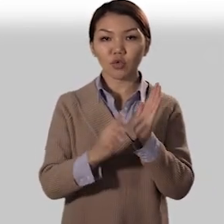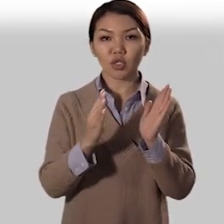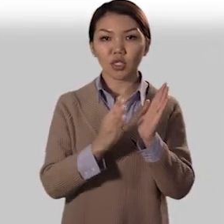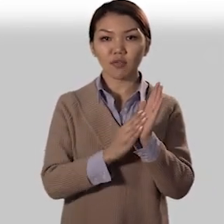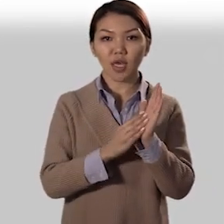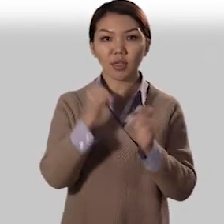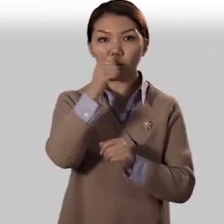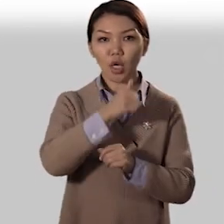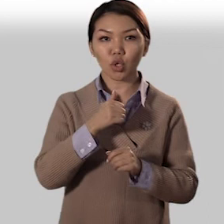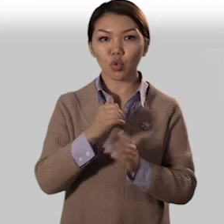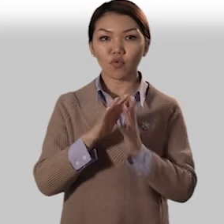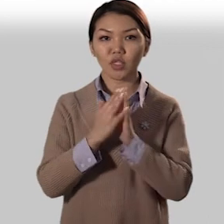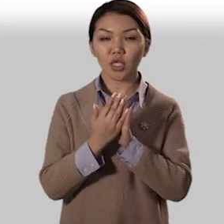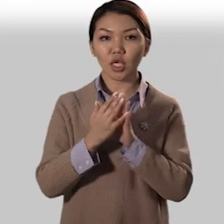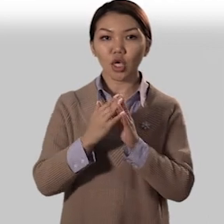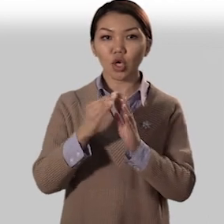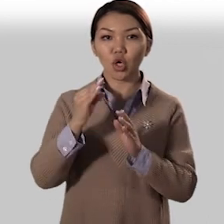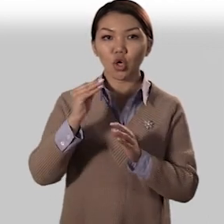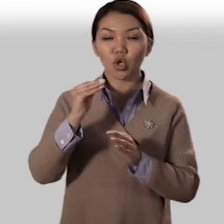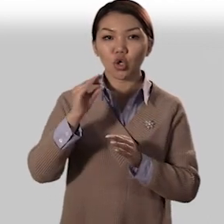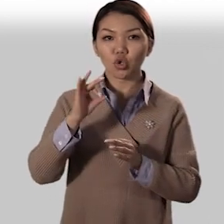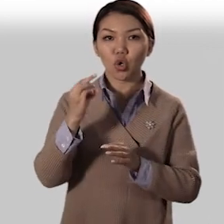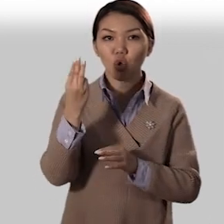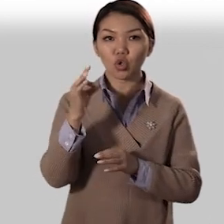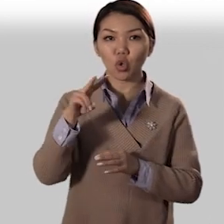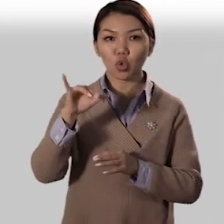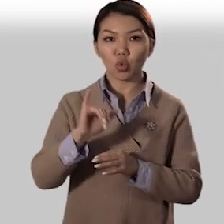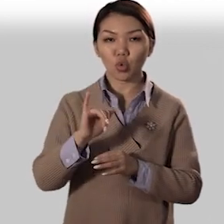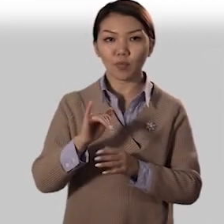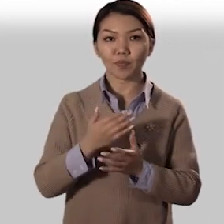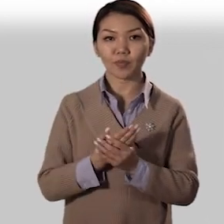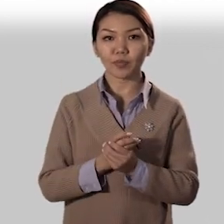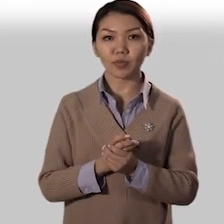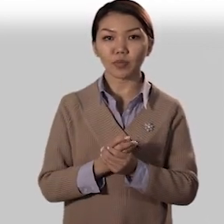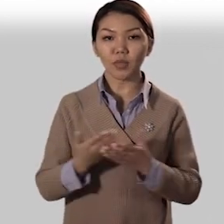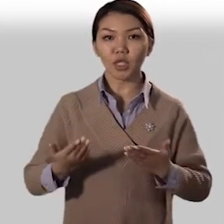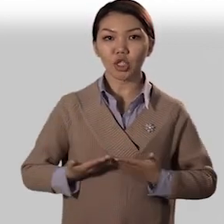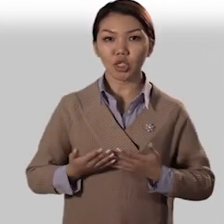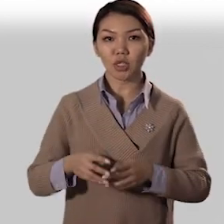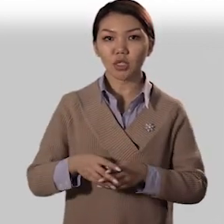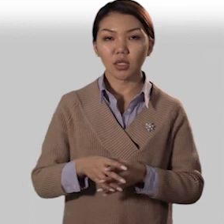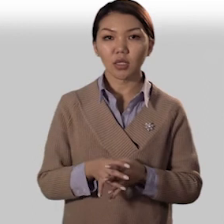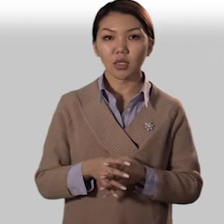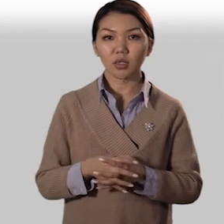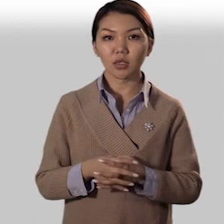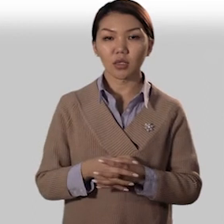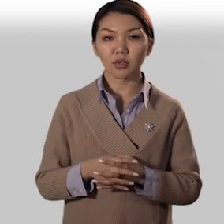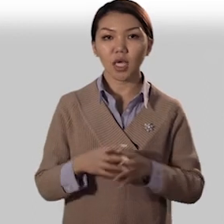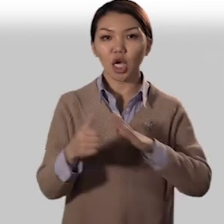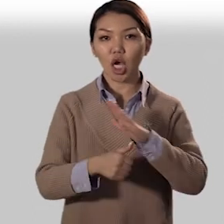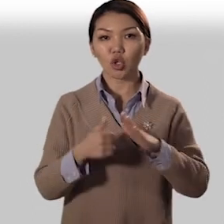зашел у образ жизни кочующих скотоводов воспитал в нем характер